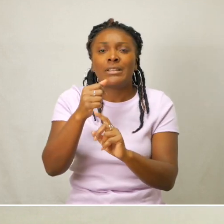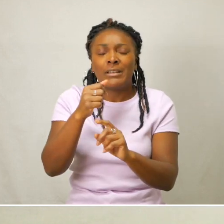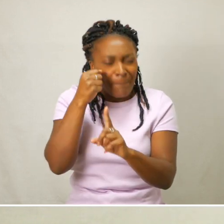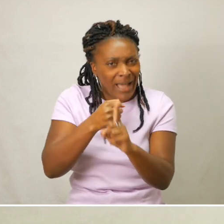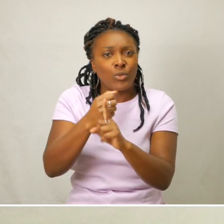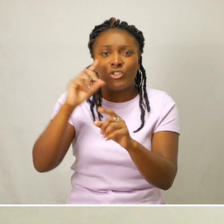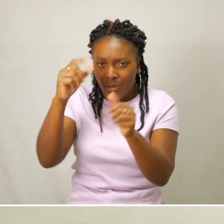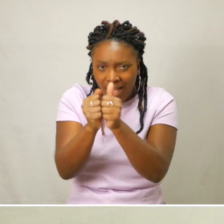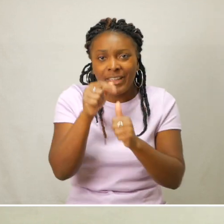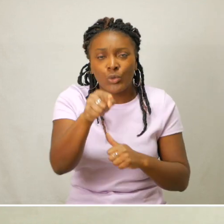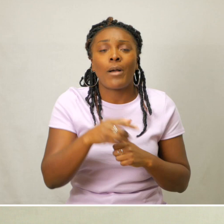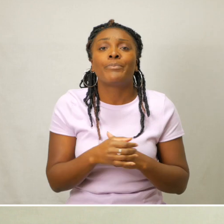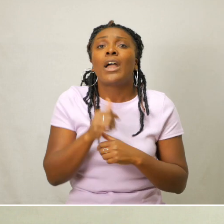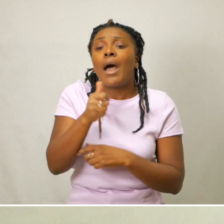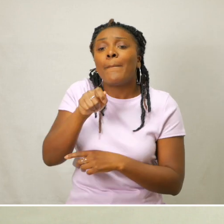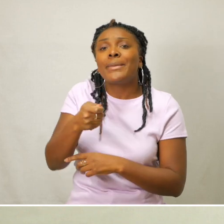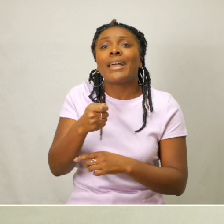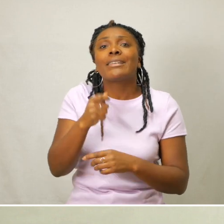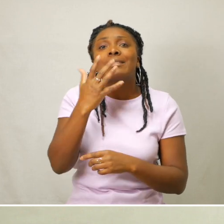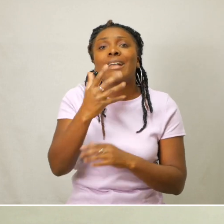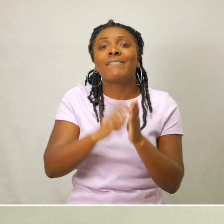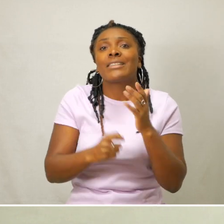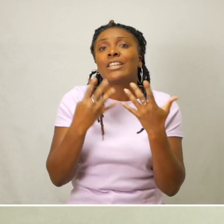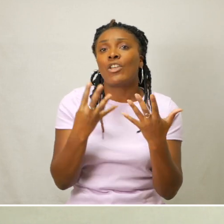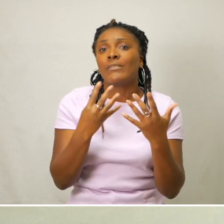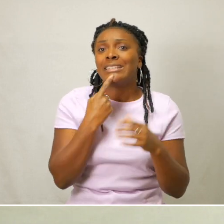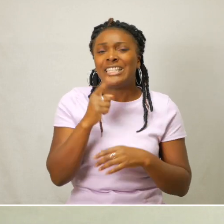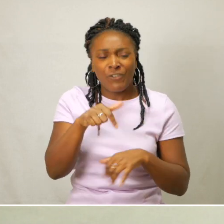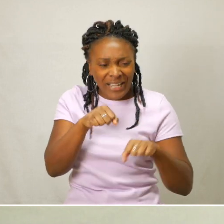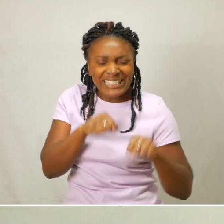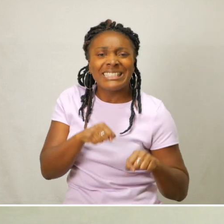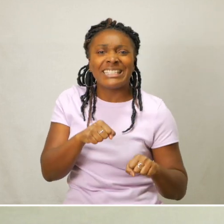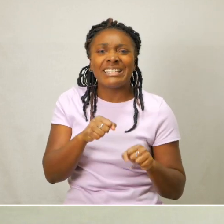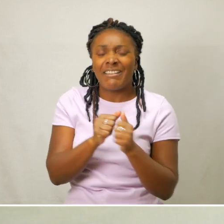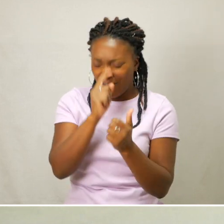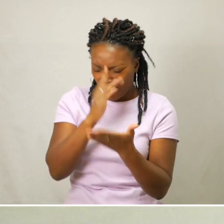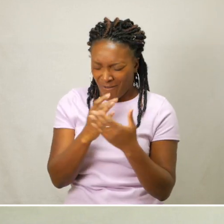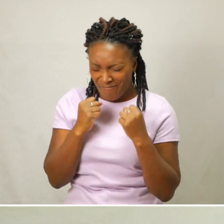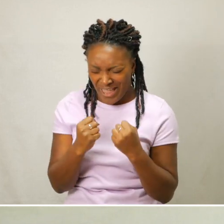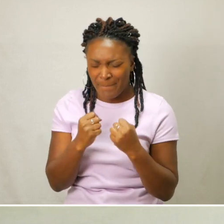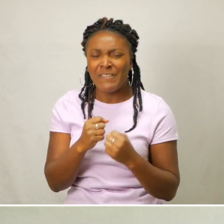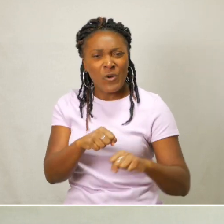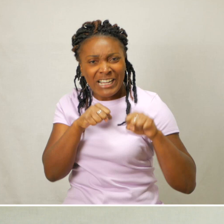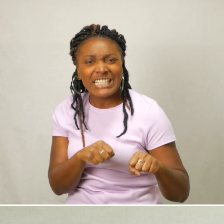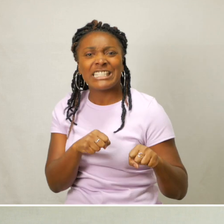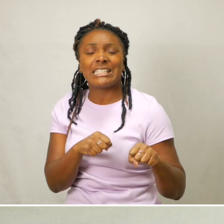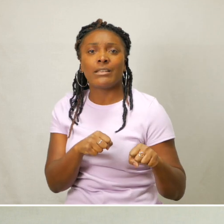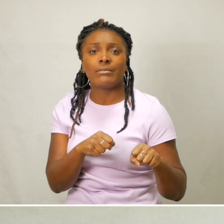1 Pierre 5,9 nous dit « Résistez-lui avec une foi ferme ». Il faut que nous apprenions à résister. La